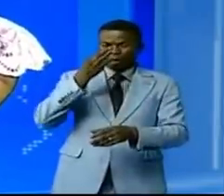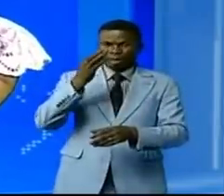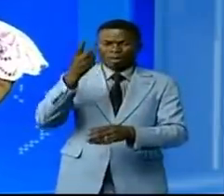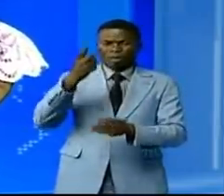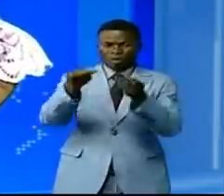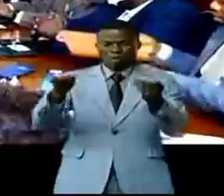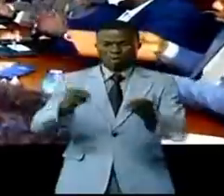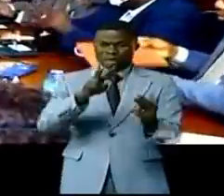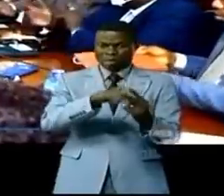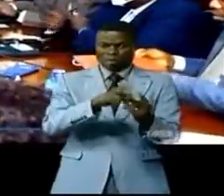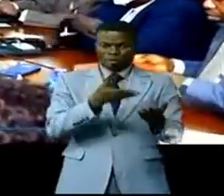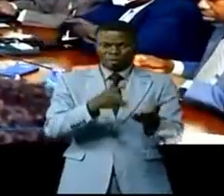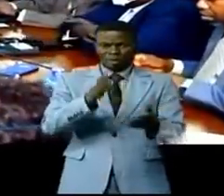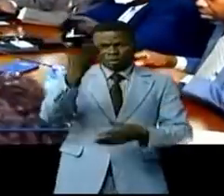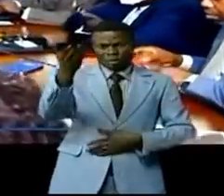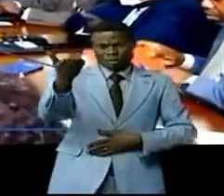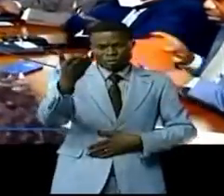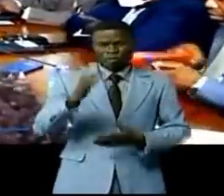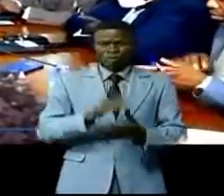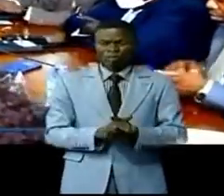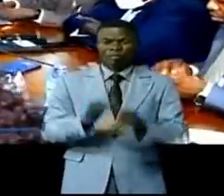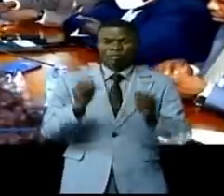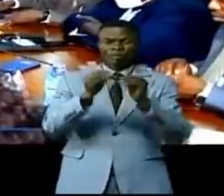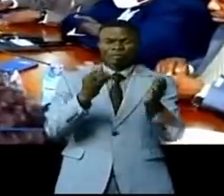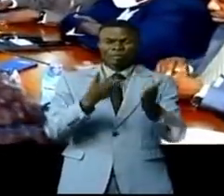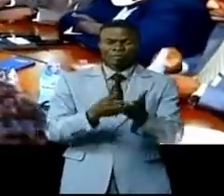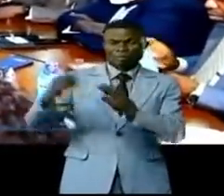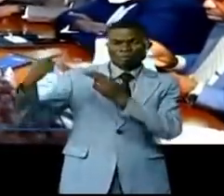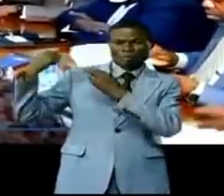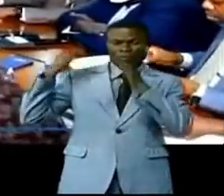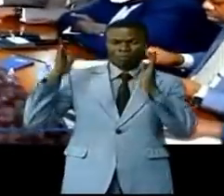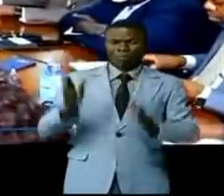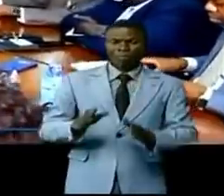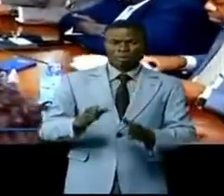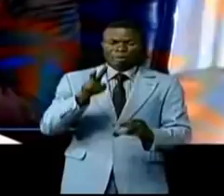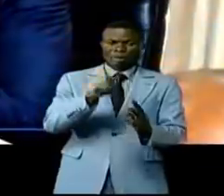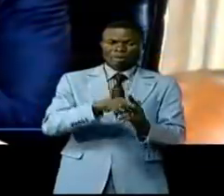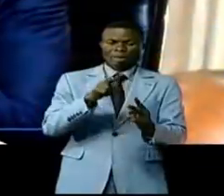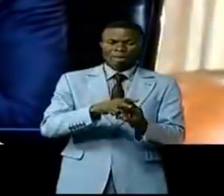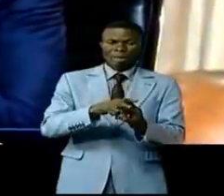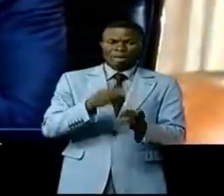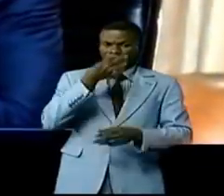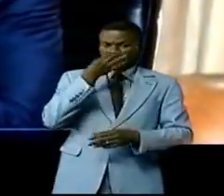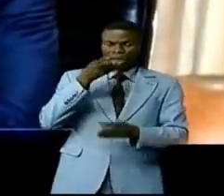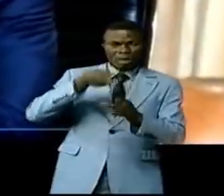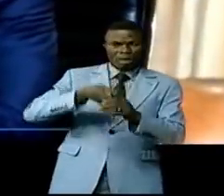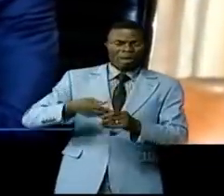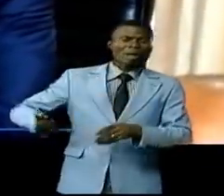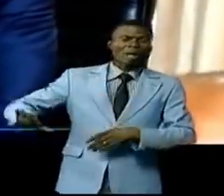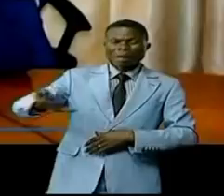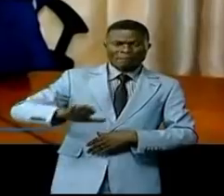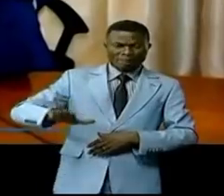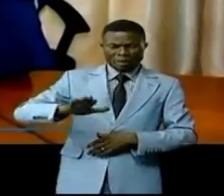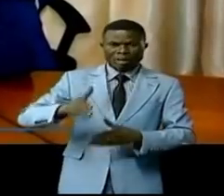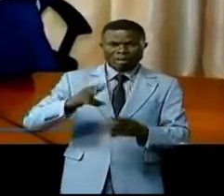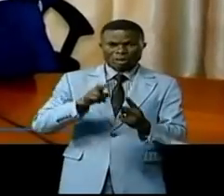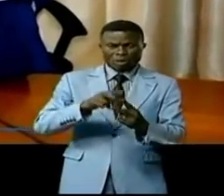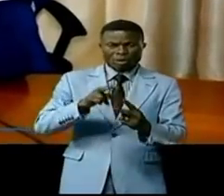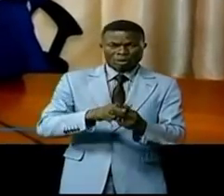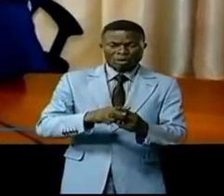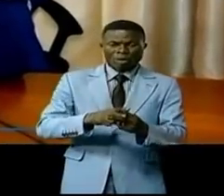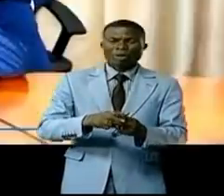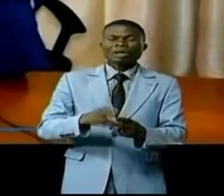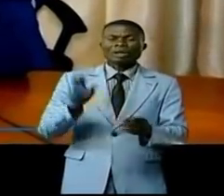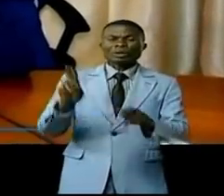d'approvisionnement. Regardez. Autour de cette table, les responsables de la profession pétrolière de toutes les zones d'approvisionnement et de